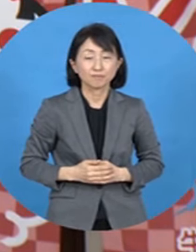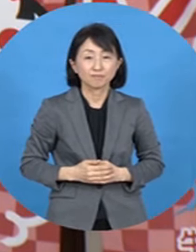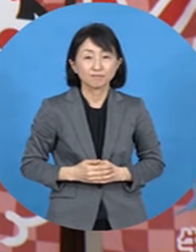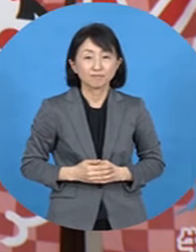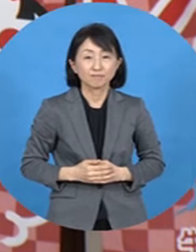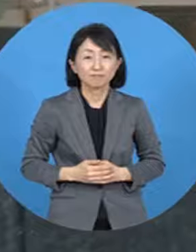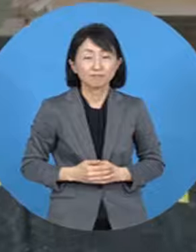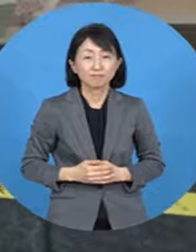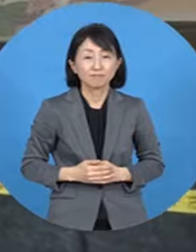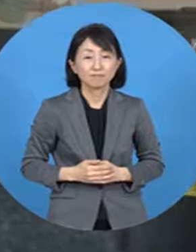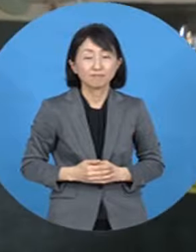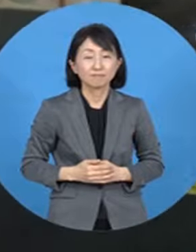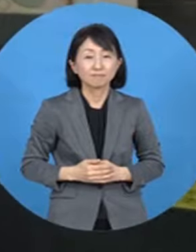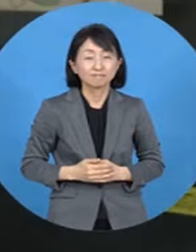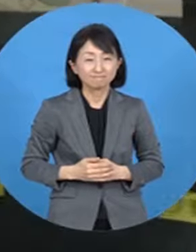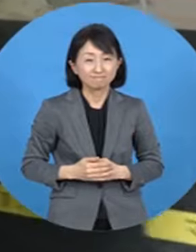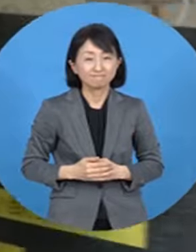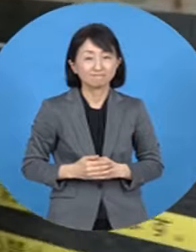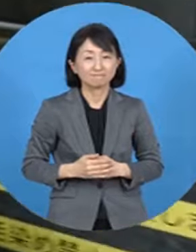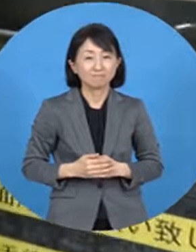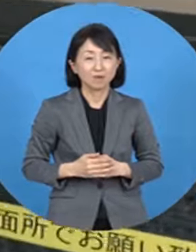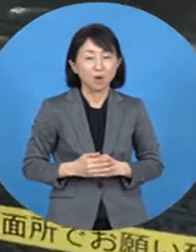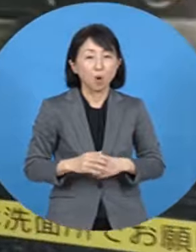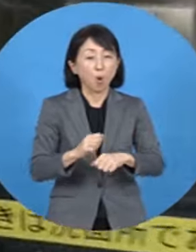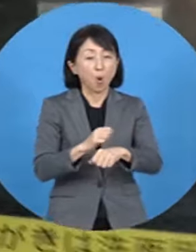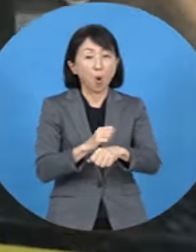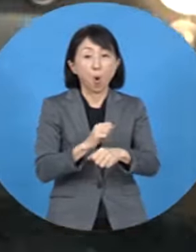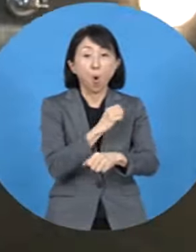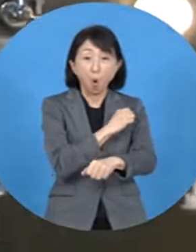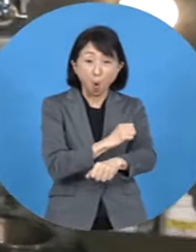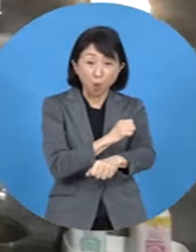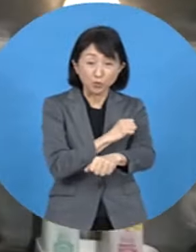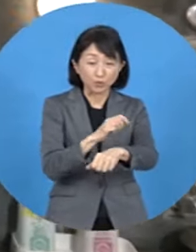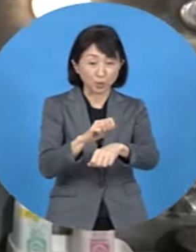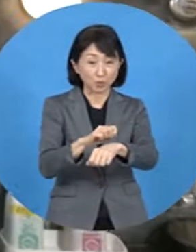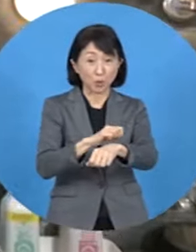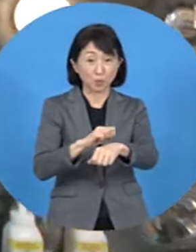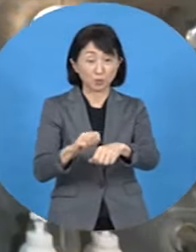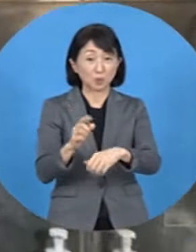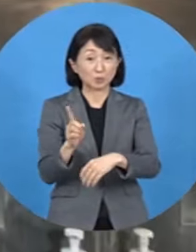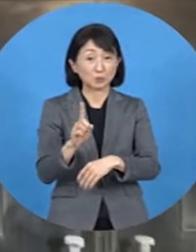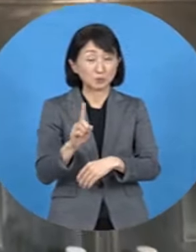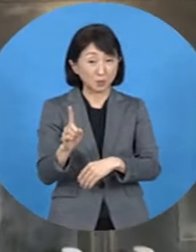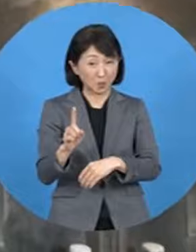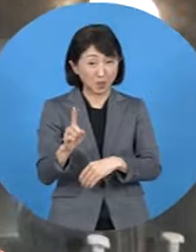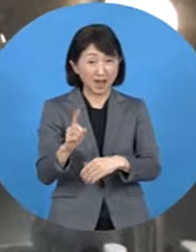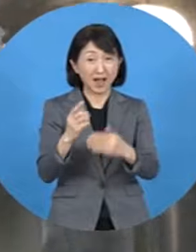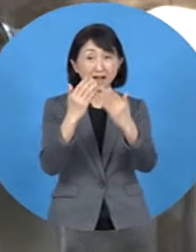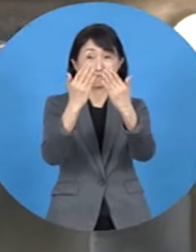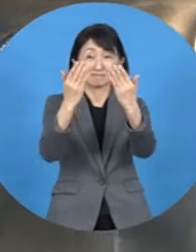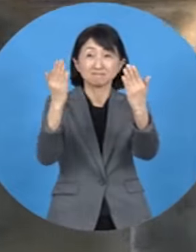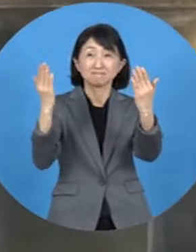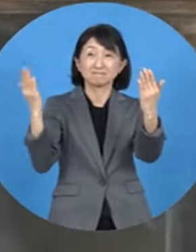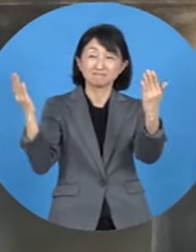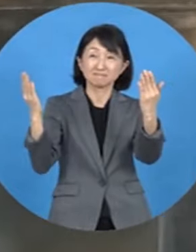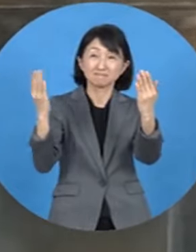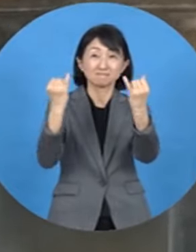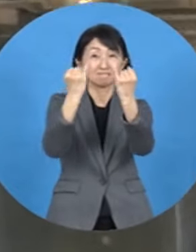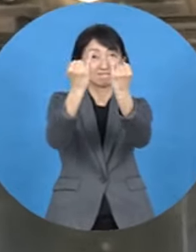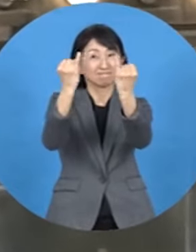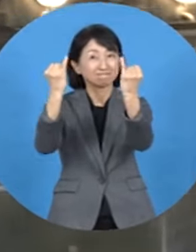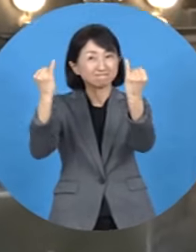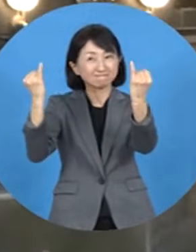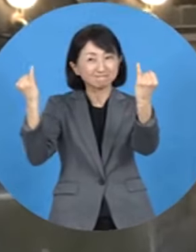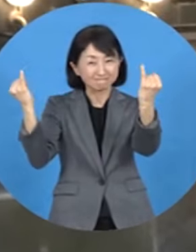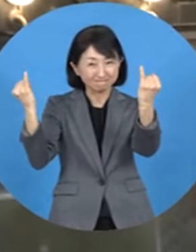ですね、 はい、こちらの特徴は何といっても天女のタイル画。オープン